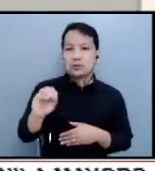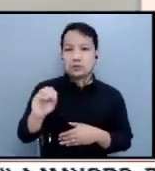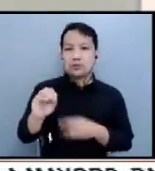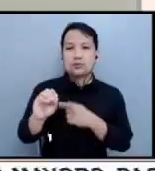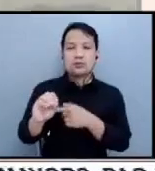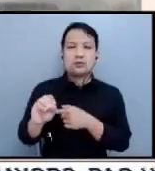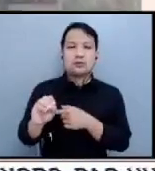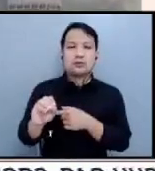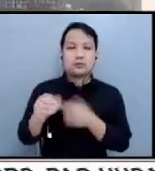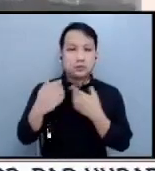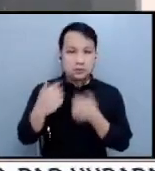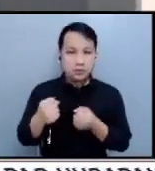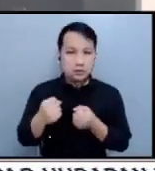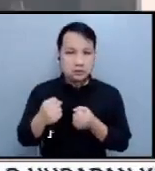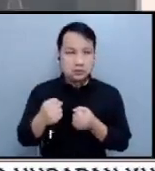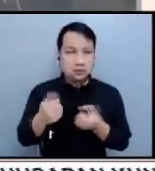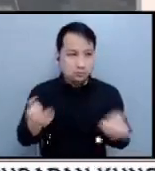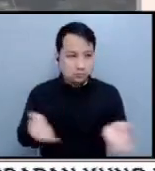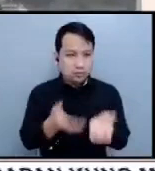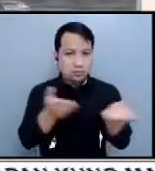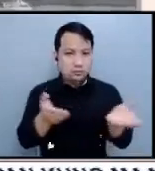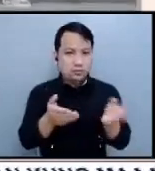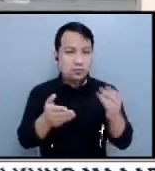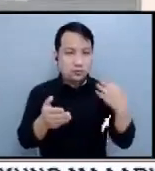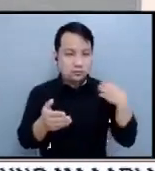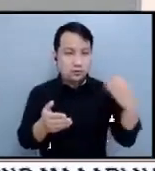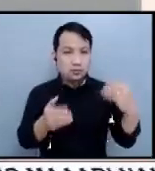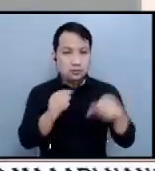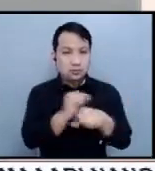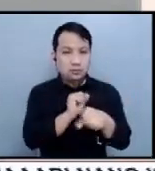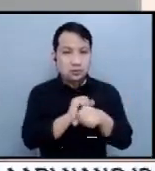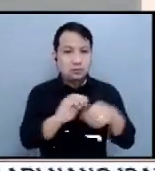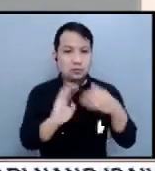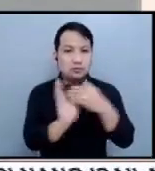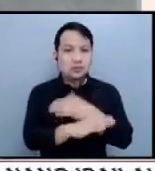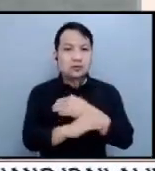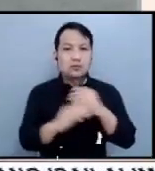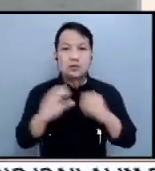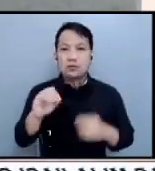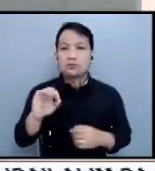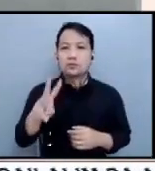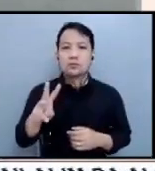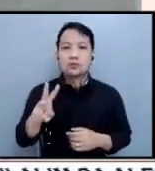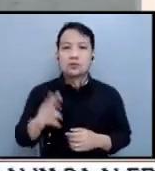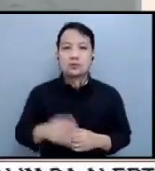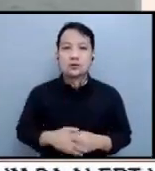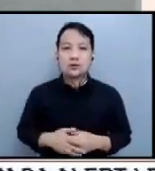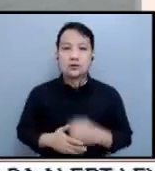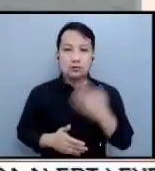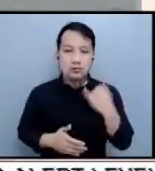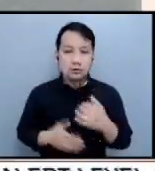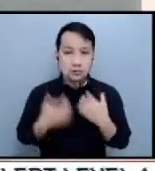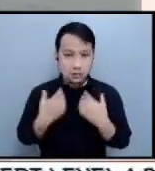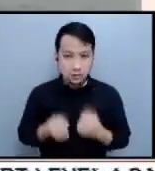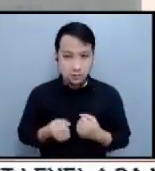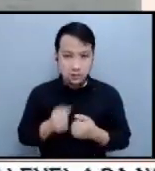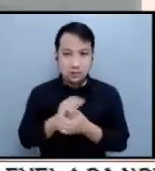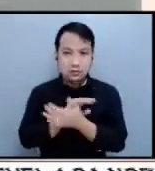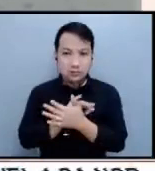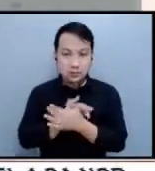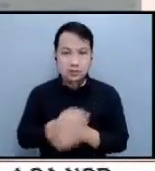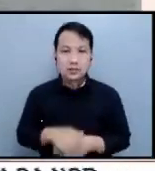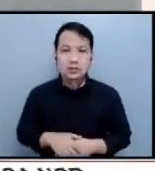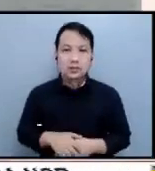strong effort na kumbinsihin ang mga employers na pabalikin yung mga OFW kapag sila'y gumaling na sa COVID. At